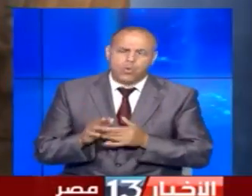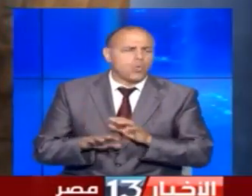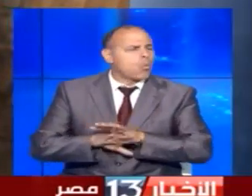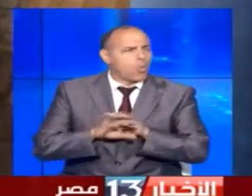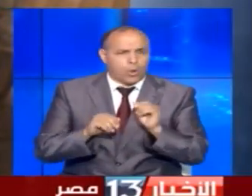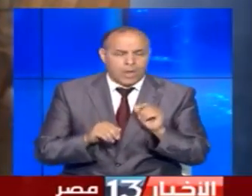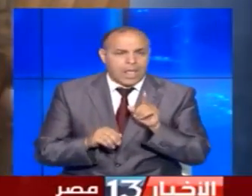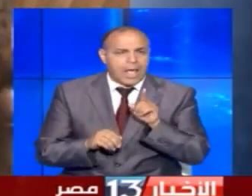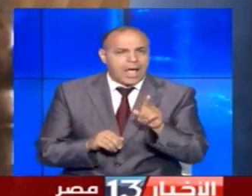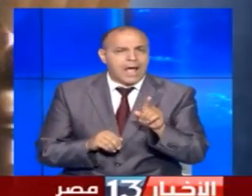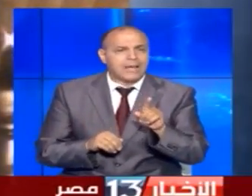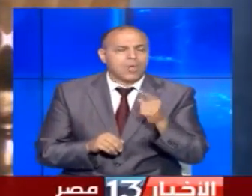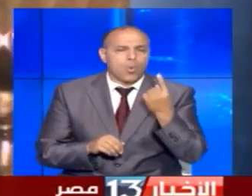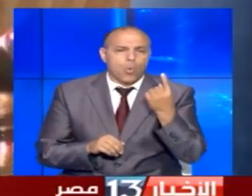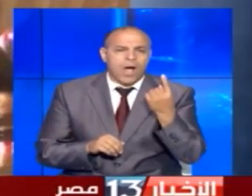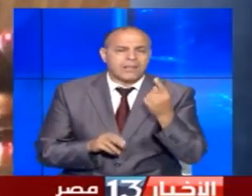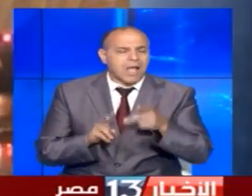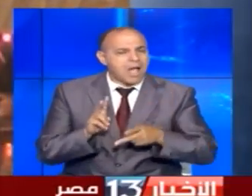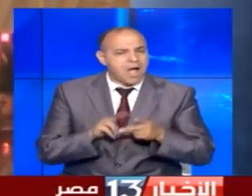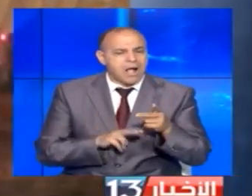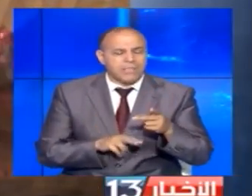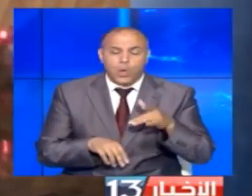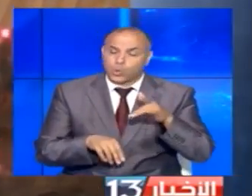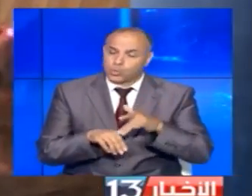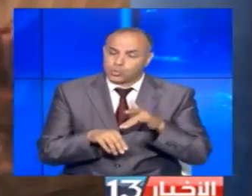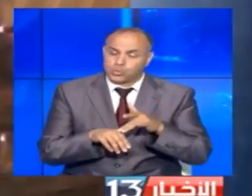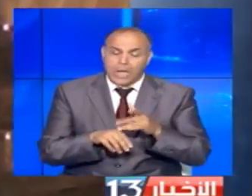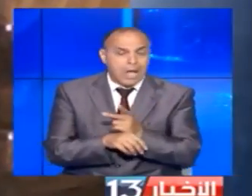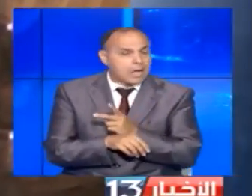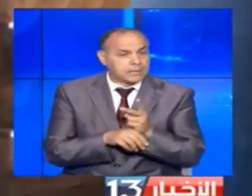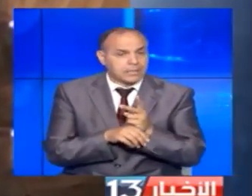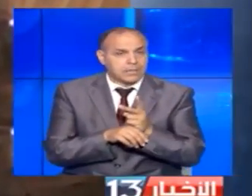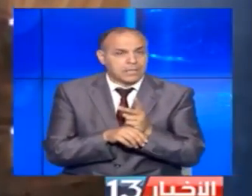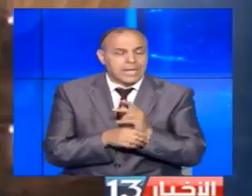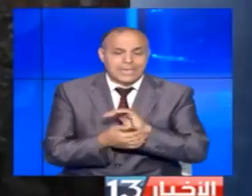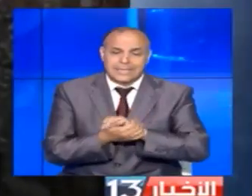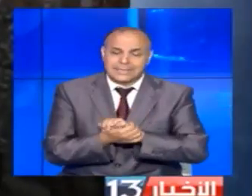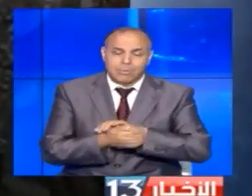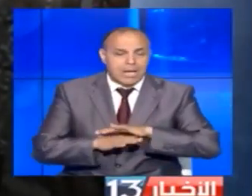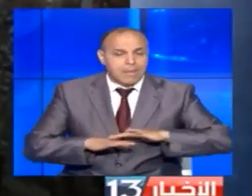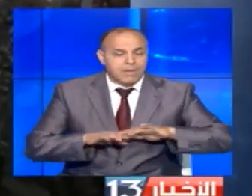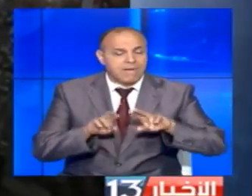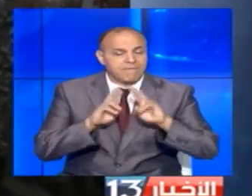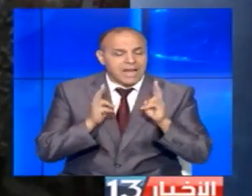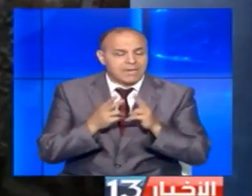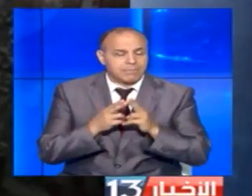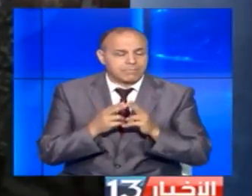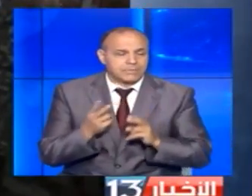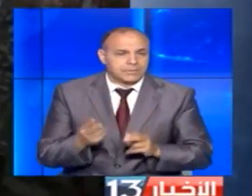وأشكاله يعد واحدا من أكثر التهديدات خطورة للسلم والأمن الدوليين.